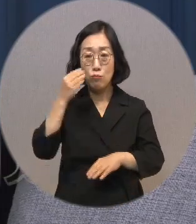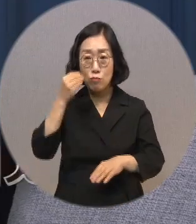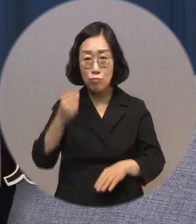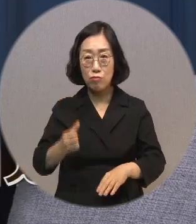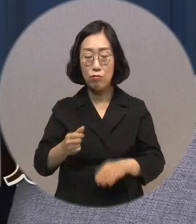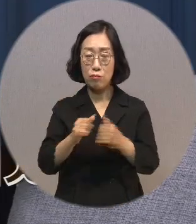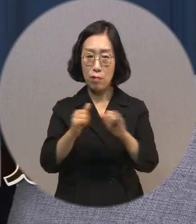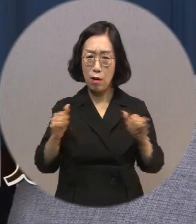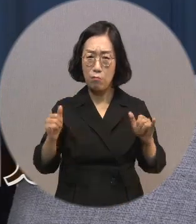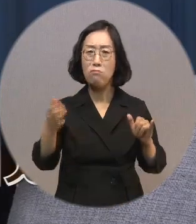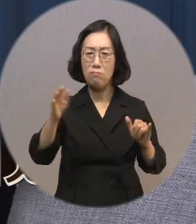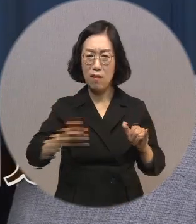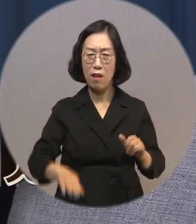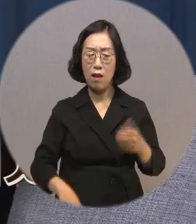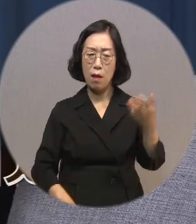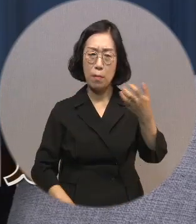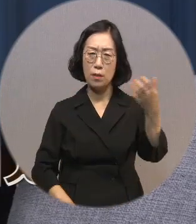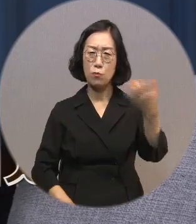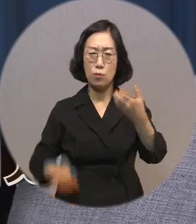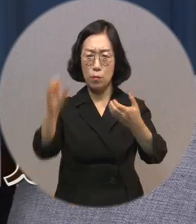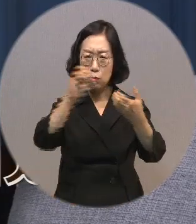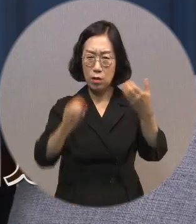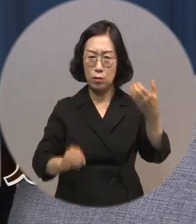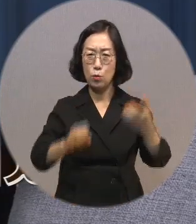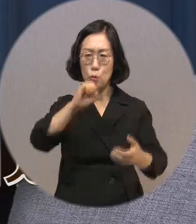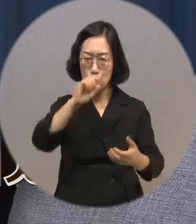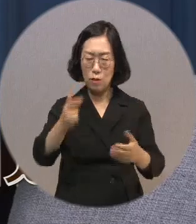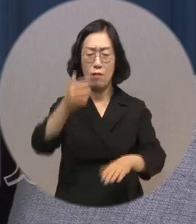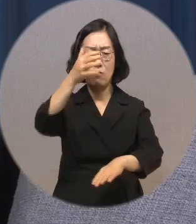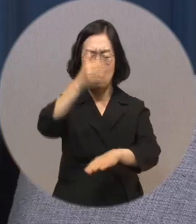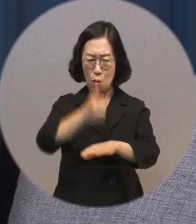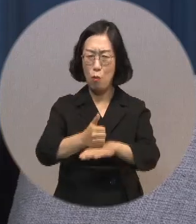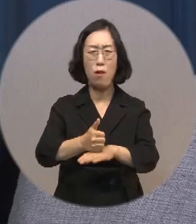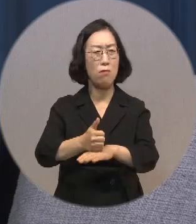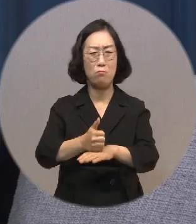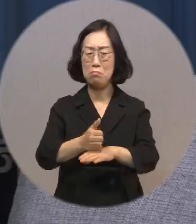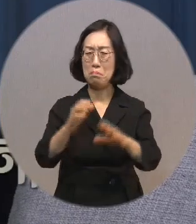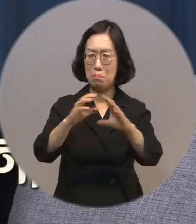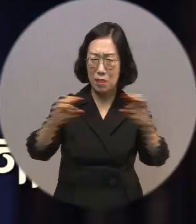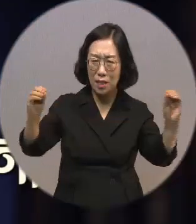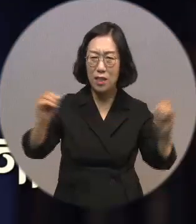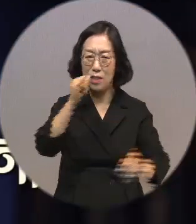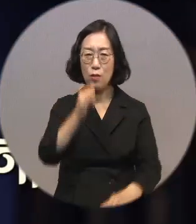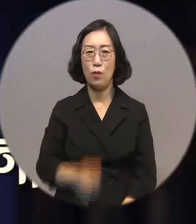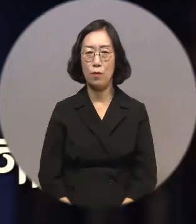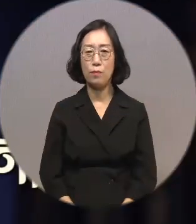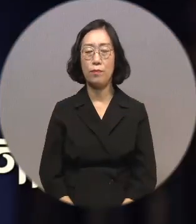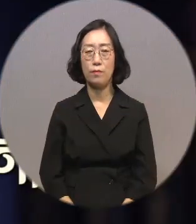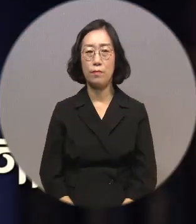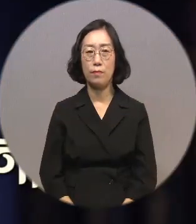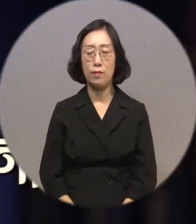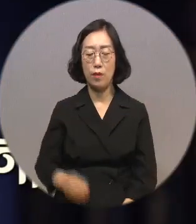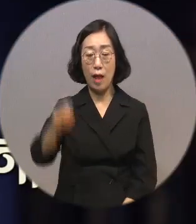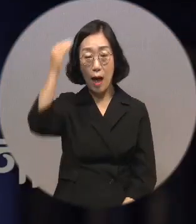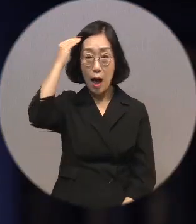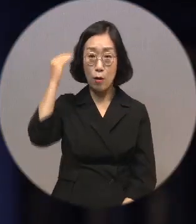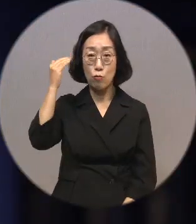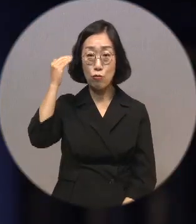한 80-90%는 좀 좋지 않게 마무리되는 경우들이 훨씬 많았습니다. 그럴 거 개념도 다르고 막 그럴 것 같아요. 뭔가 남한